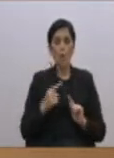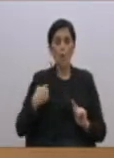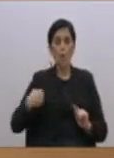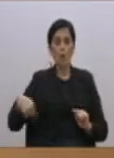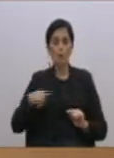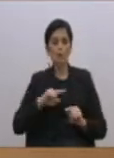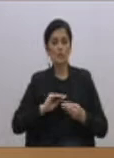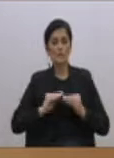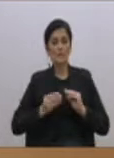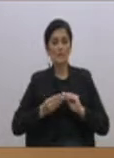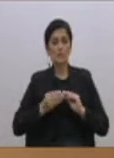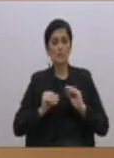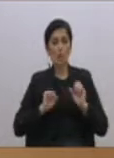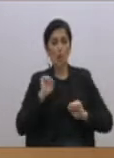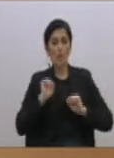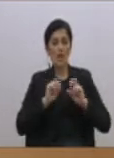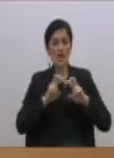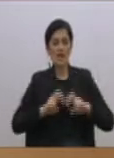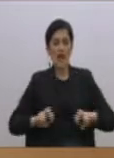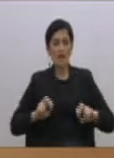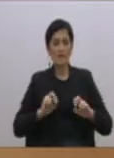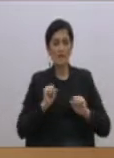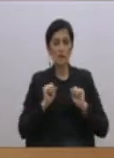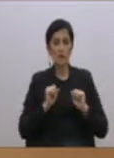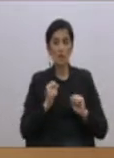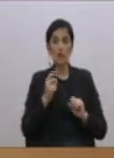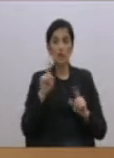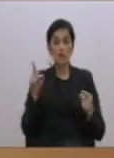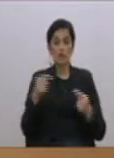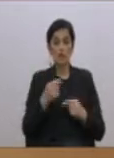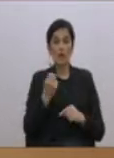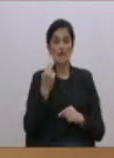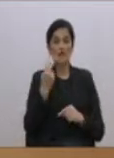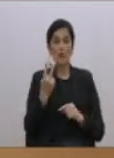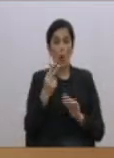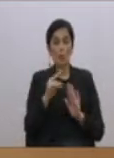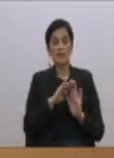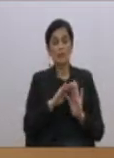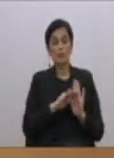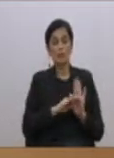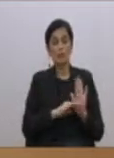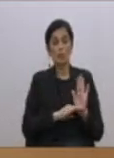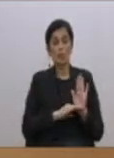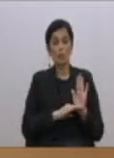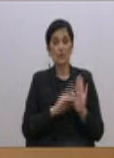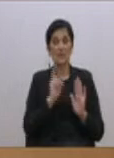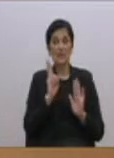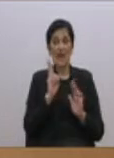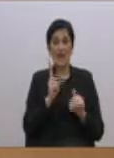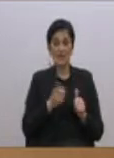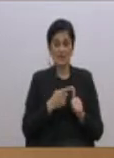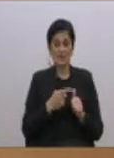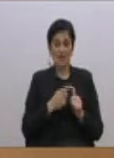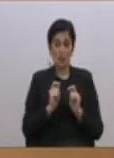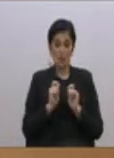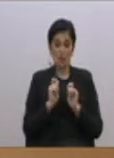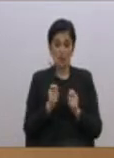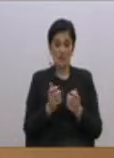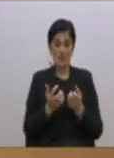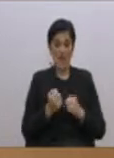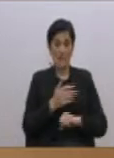ამ პრობლემების გარკვევას. შესაბამისად, 12 პუნქტიანი გეგმის ფარგლებში, რომელიც კანდიდატის სტატუსის მიღებას